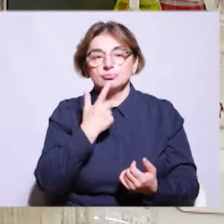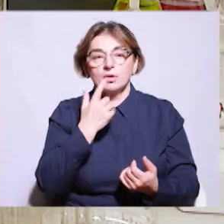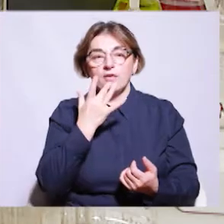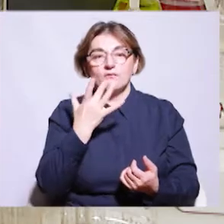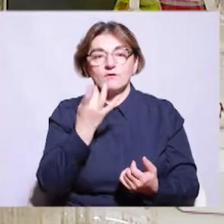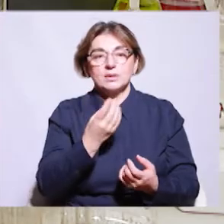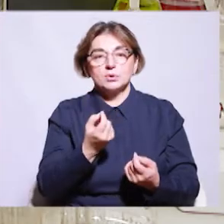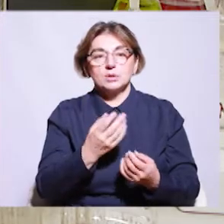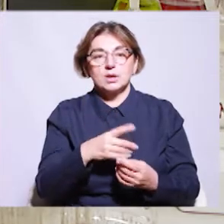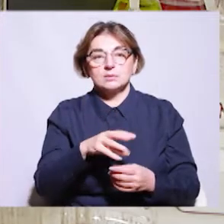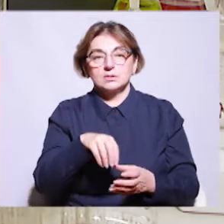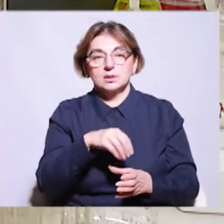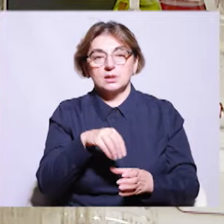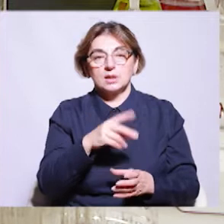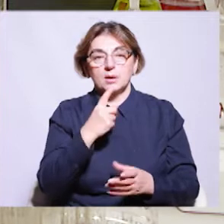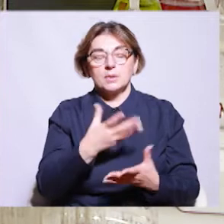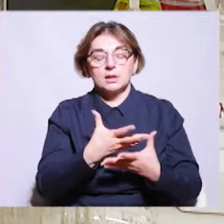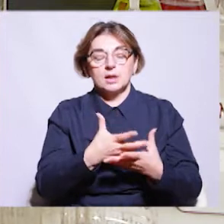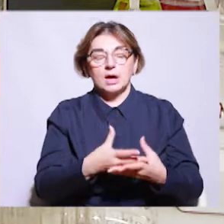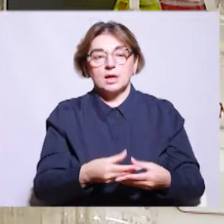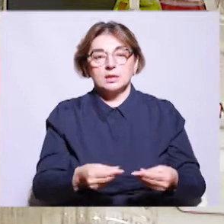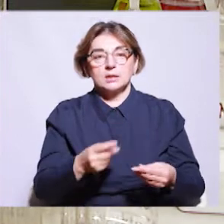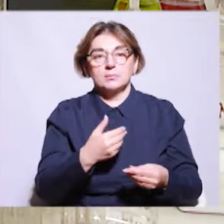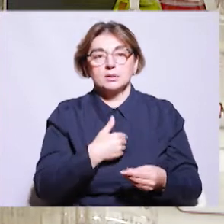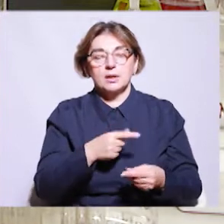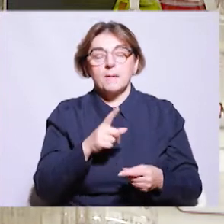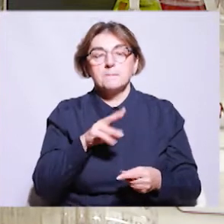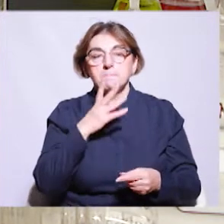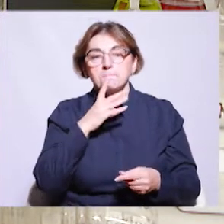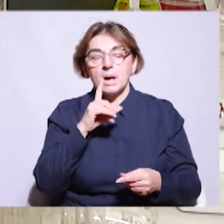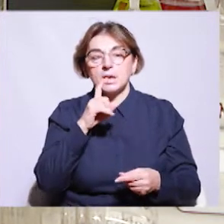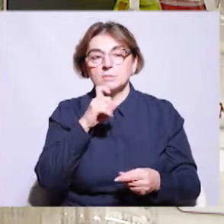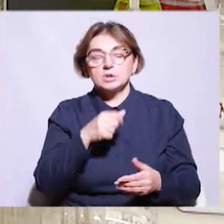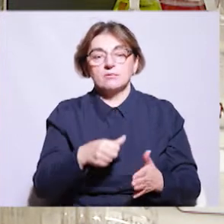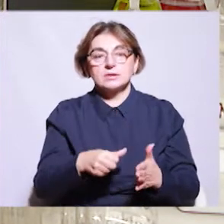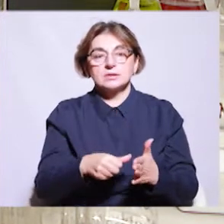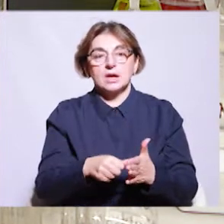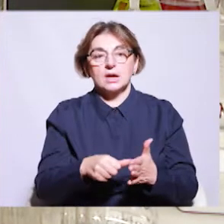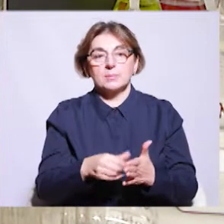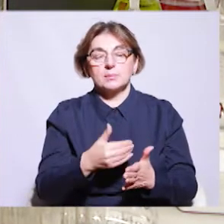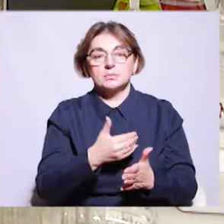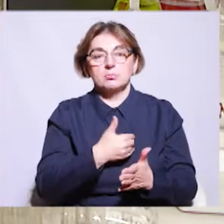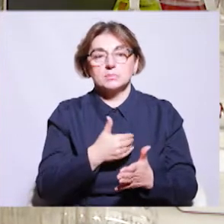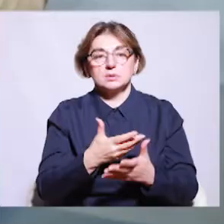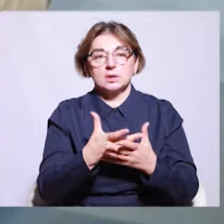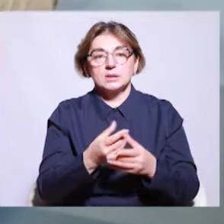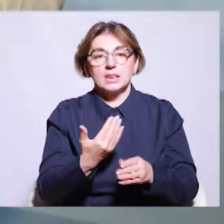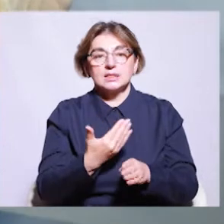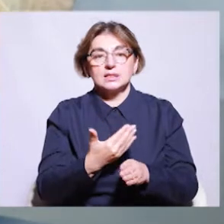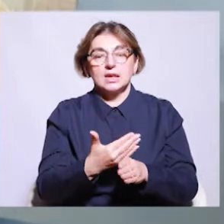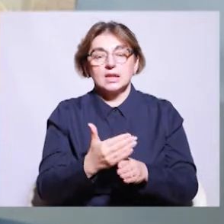და დავიწყებ ნატრიუმის ტუტის განეიტრალებას მარილმჟავას ხსნარით. ამიტომ მე მას მარილმჟავას უფრო